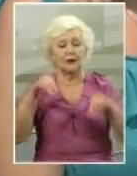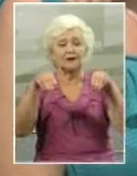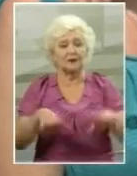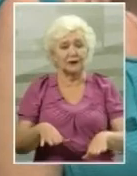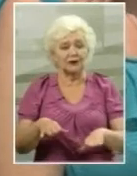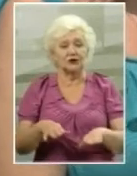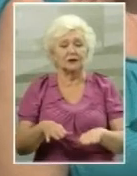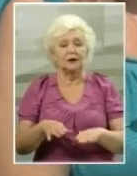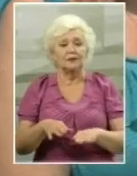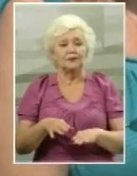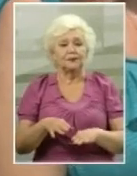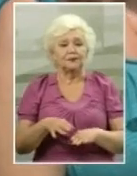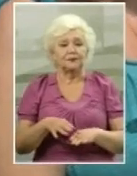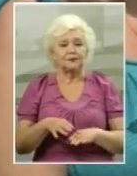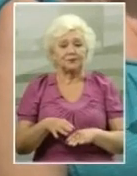вирішено